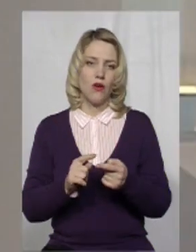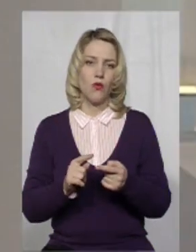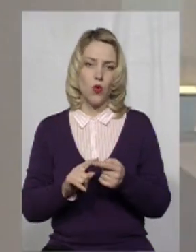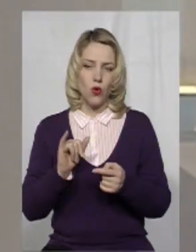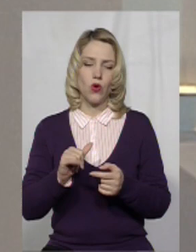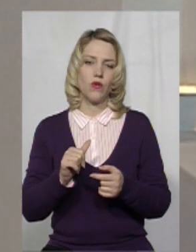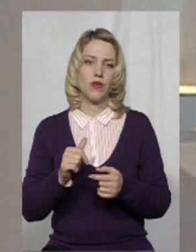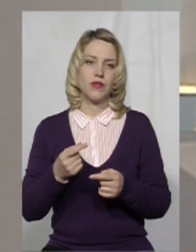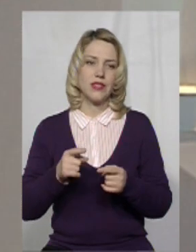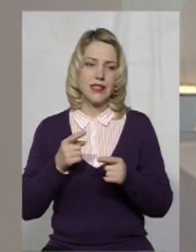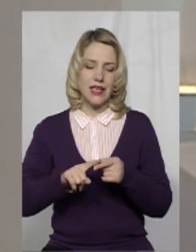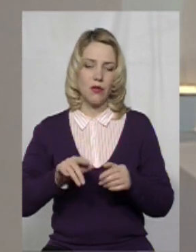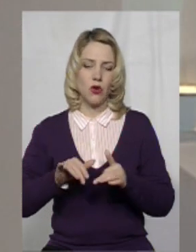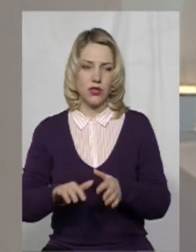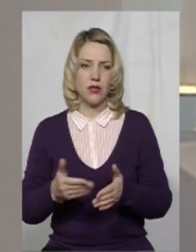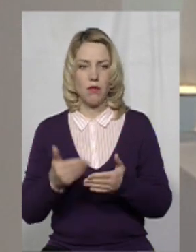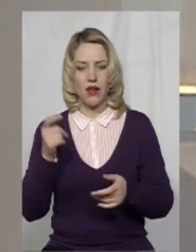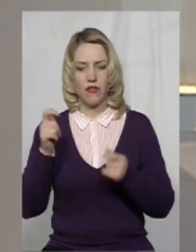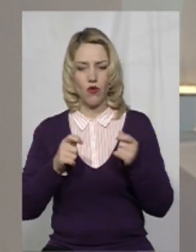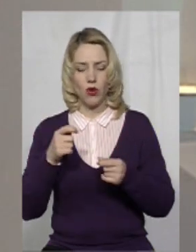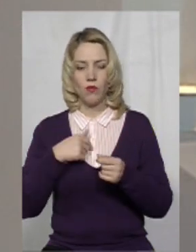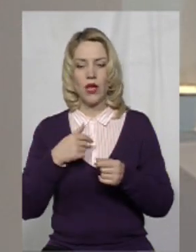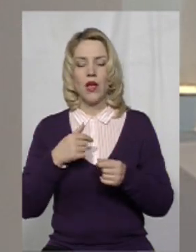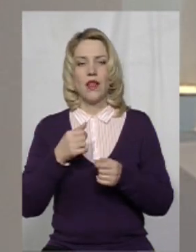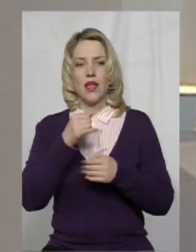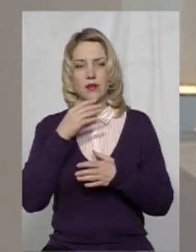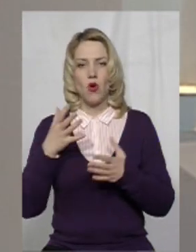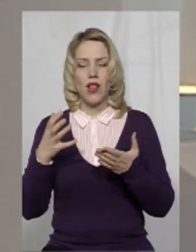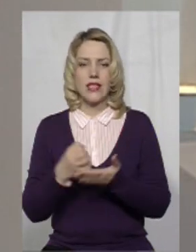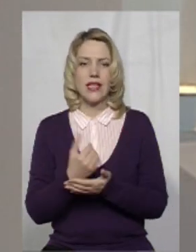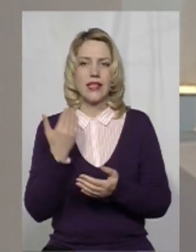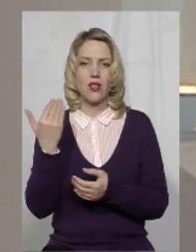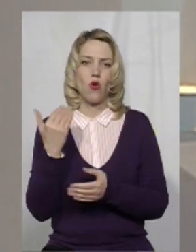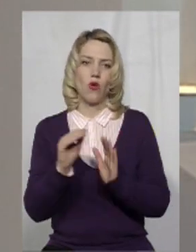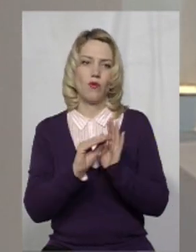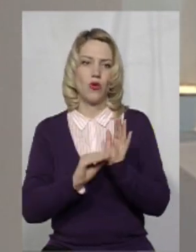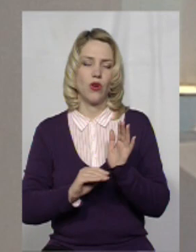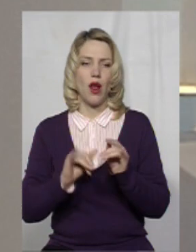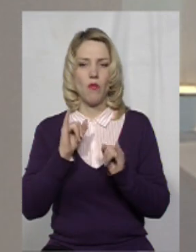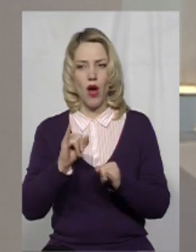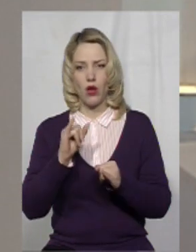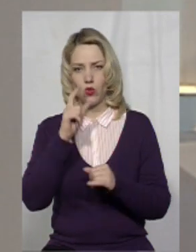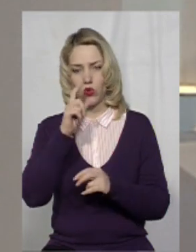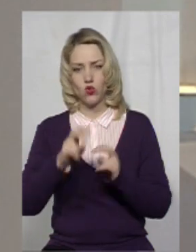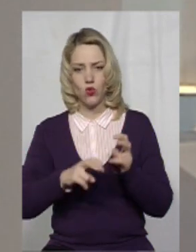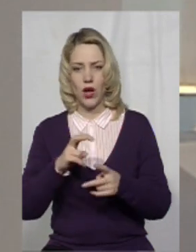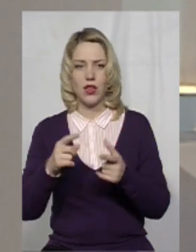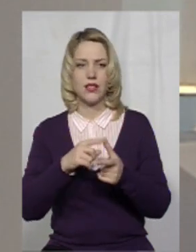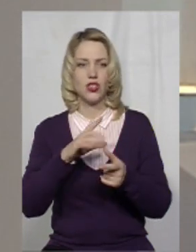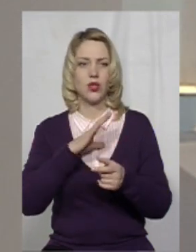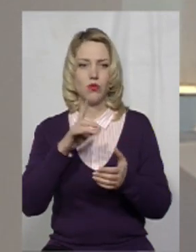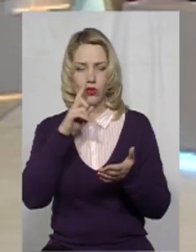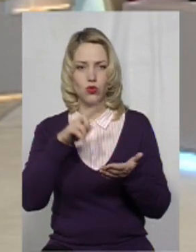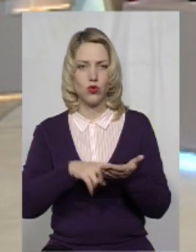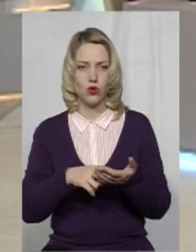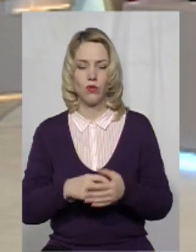От перед форумом не могла знайти його програми. От погано шукала, чи насправді чомусь не розміщено, не було її в вільному доступі.